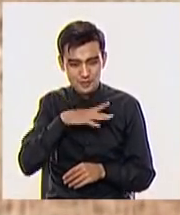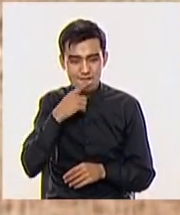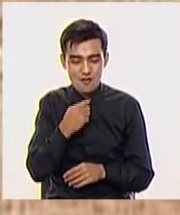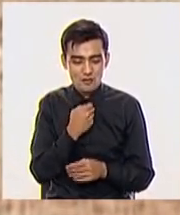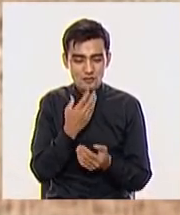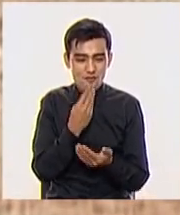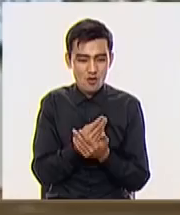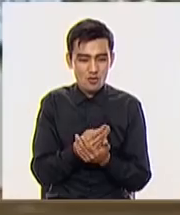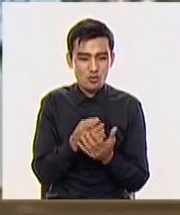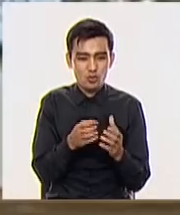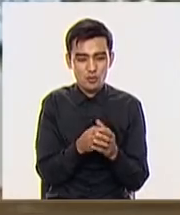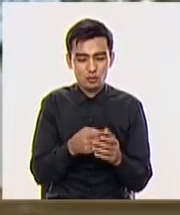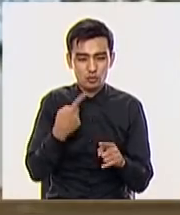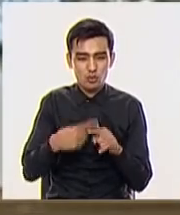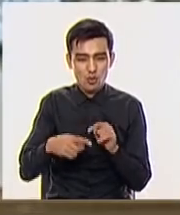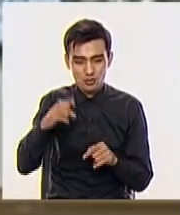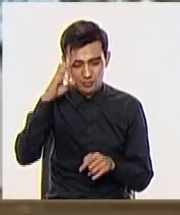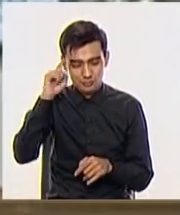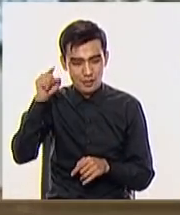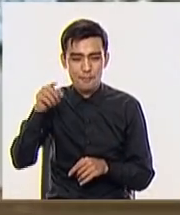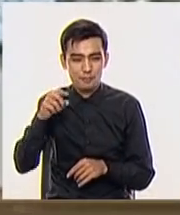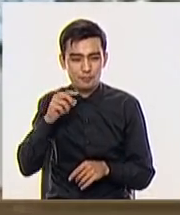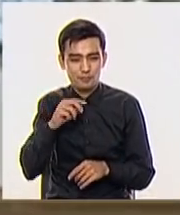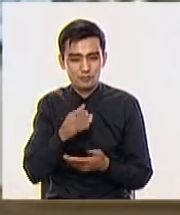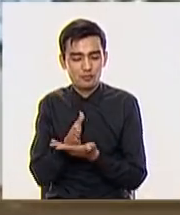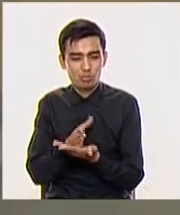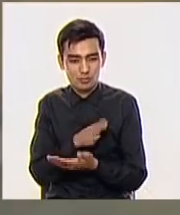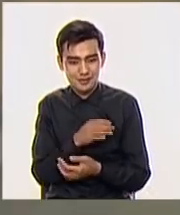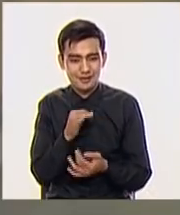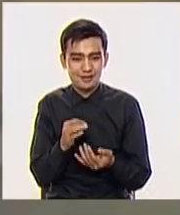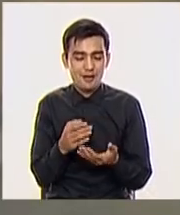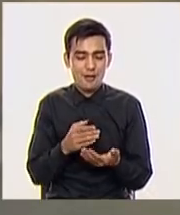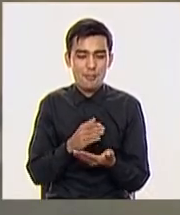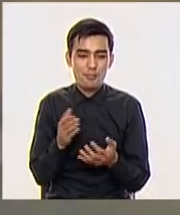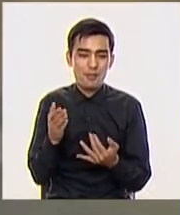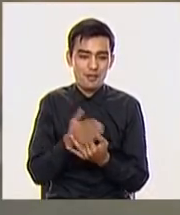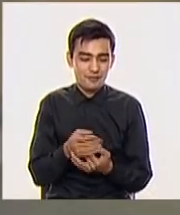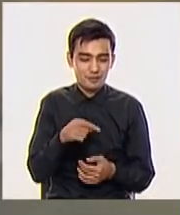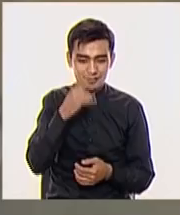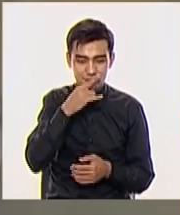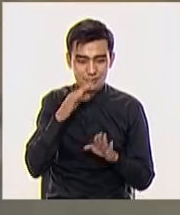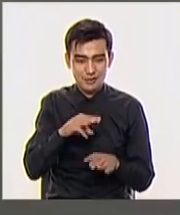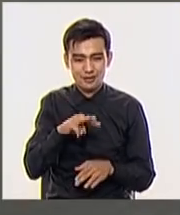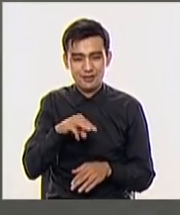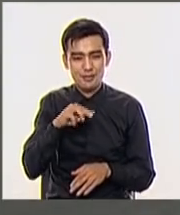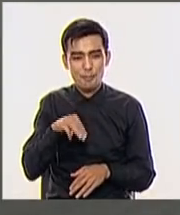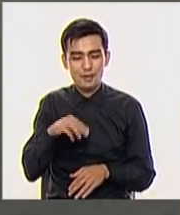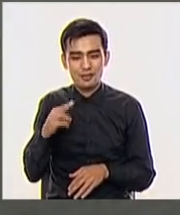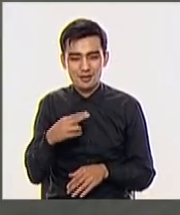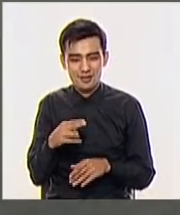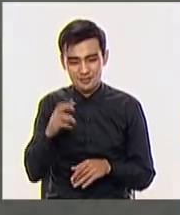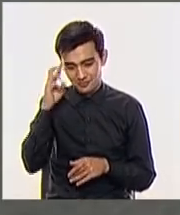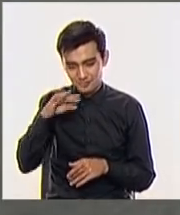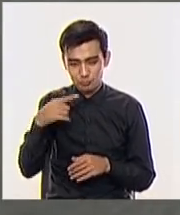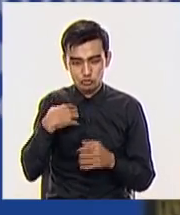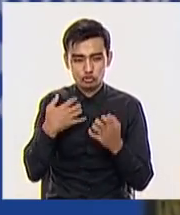бир бөлүгүн бөтөн элде аткарган деп отур. Тәуелсиздик алгандан баштап эмгек өтүлүнө ТМД элдериндеги кызмет кезеңдери эсепке